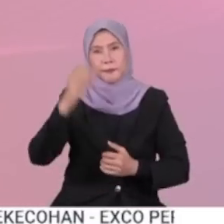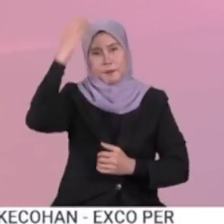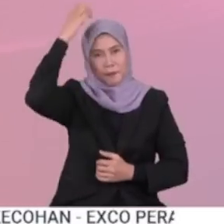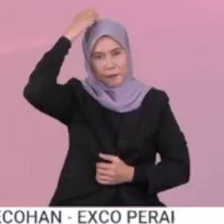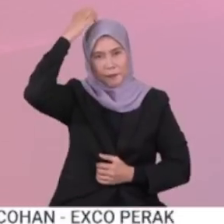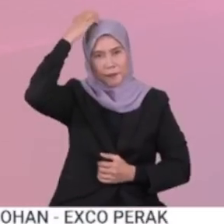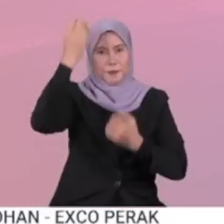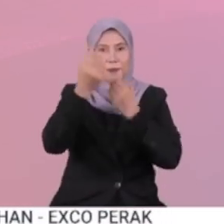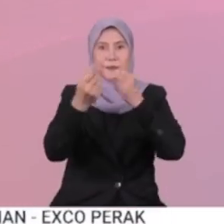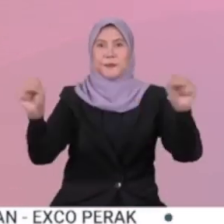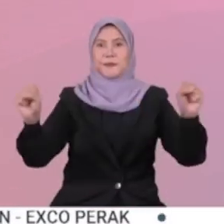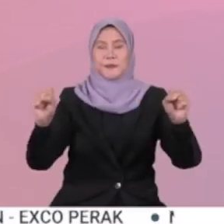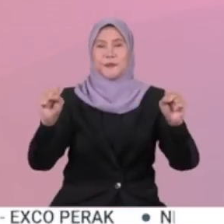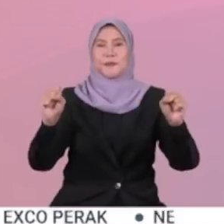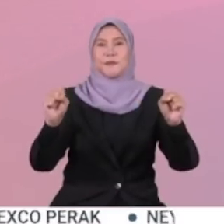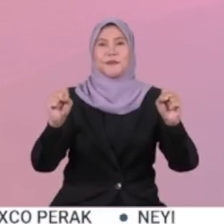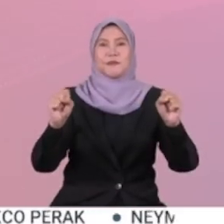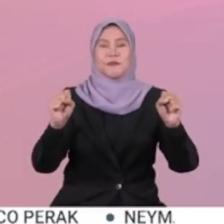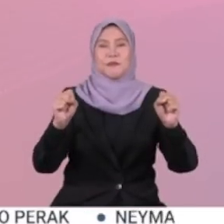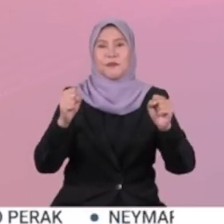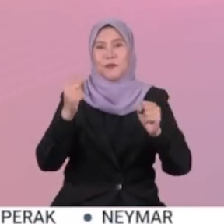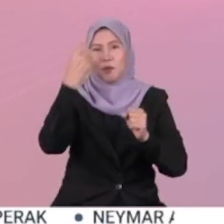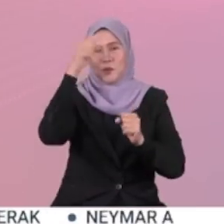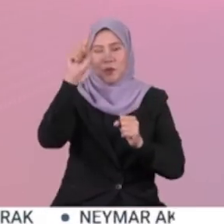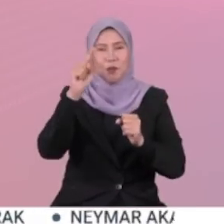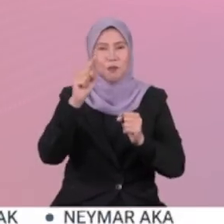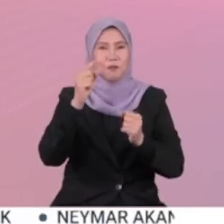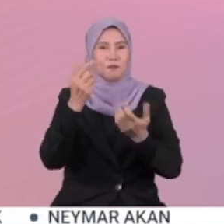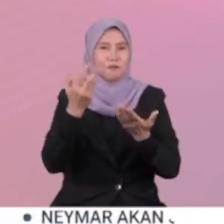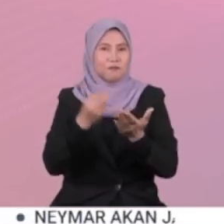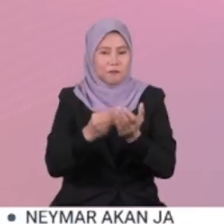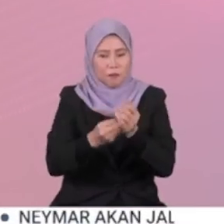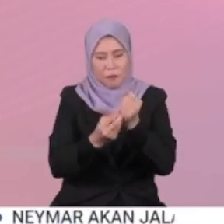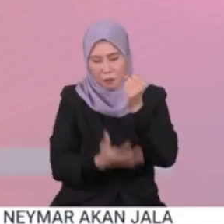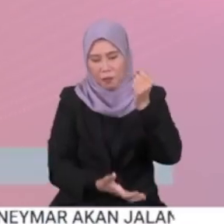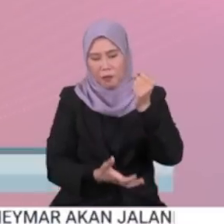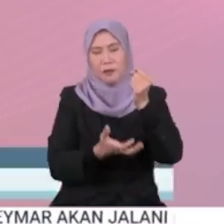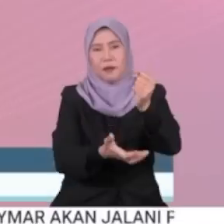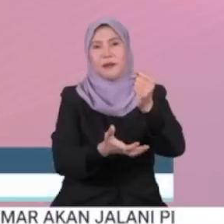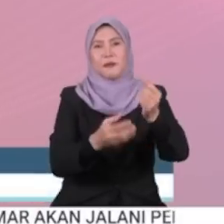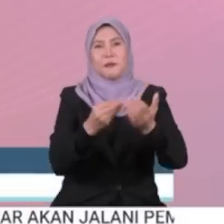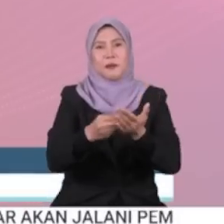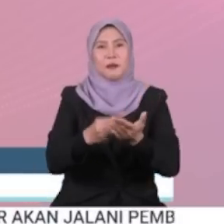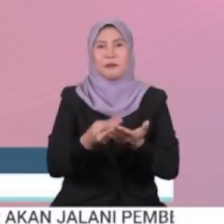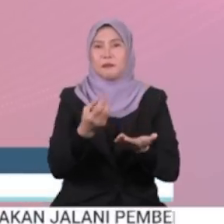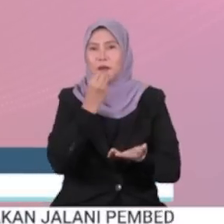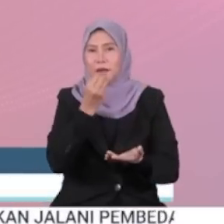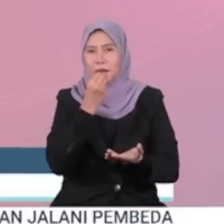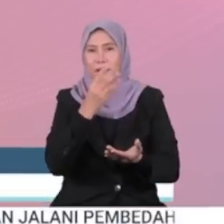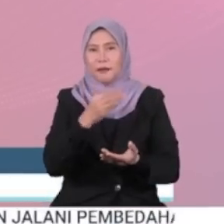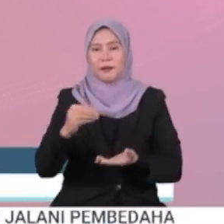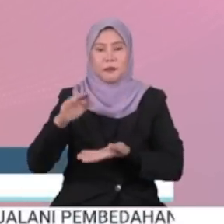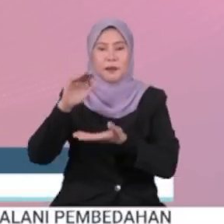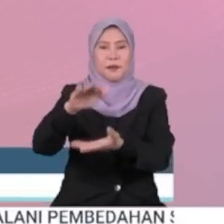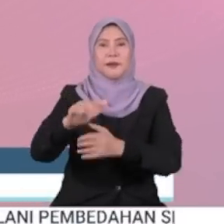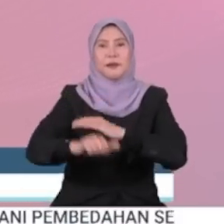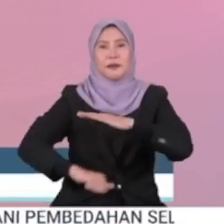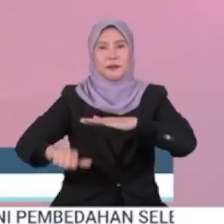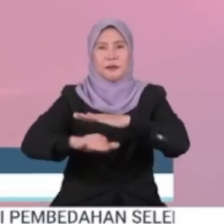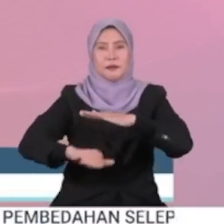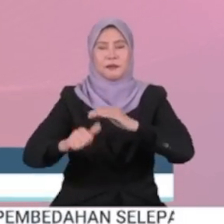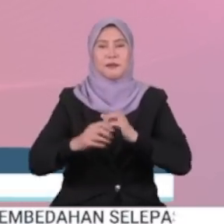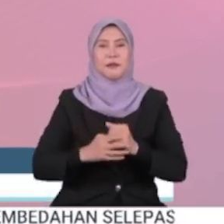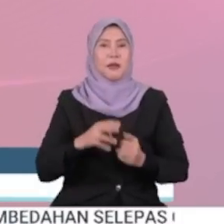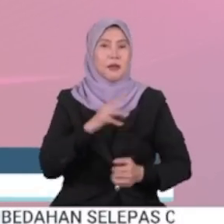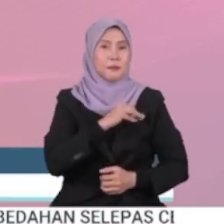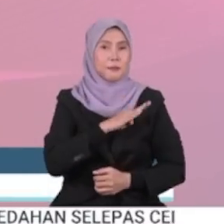Selangor akan menyediakan satu peruntukan khusus buat mangsa bencana terutama melibatkan bantuan penyaluran makanan dan bekalan asas. Menteri Besar Selangor